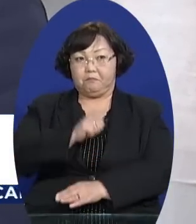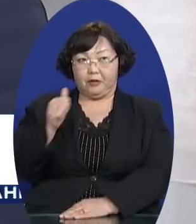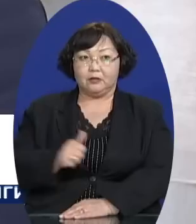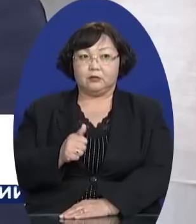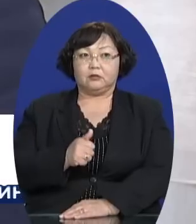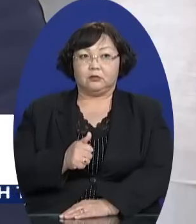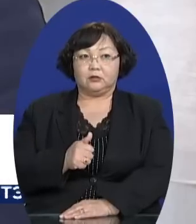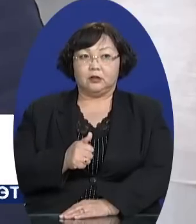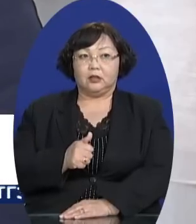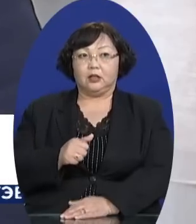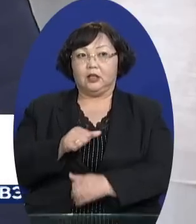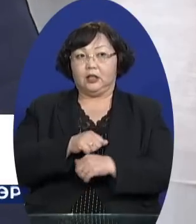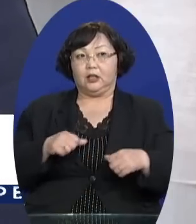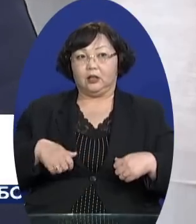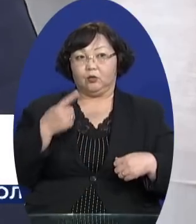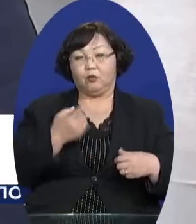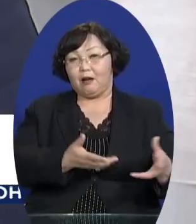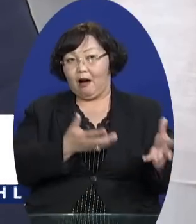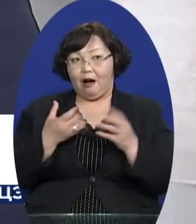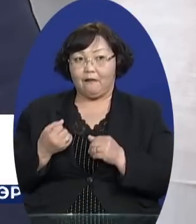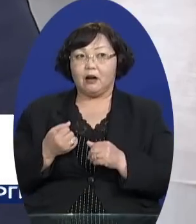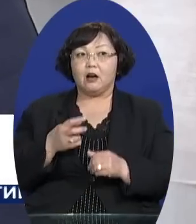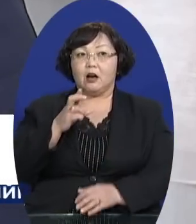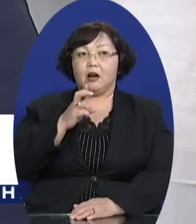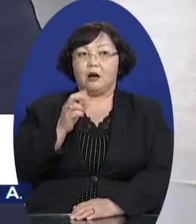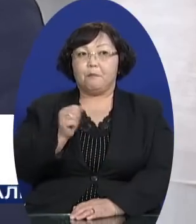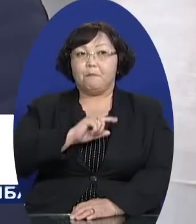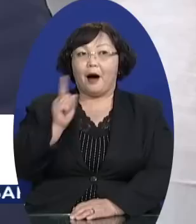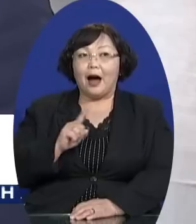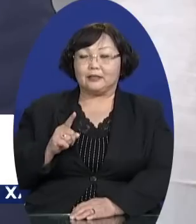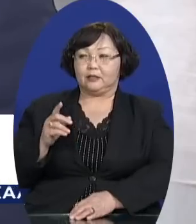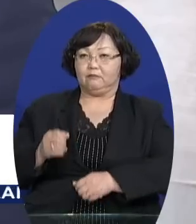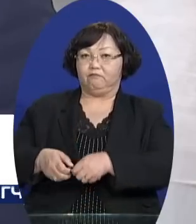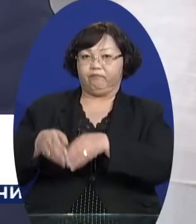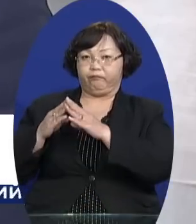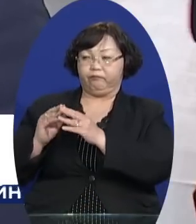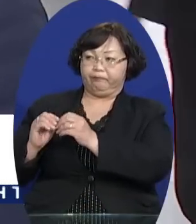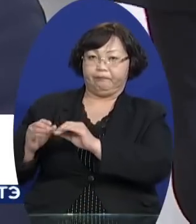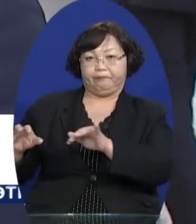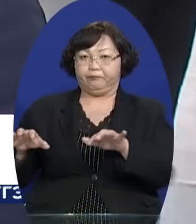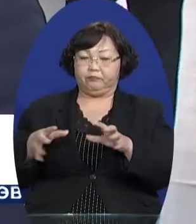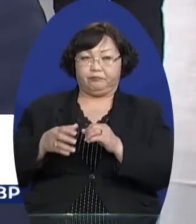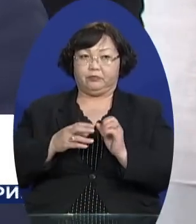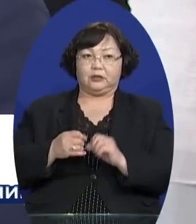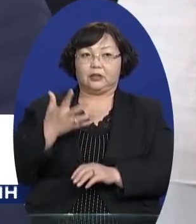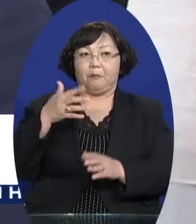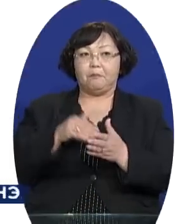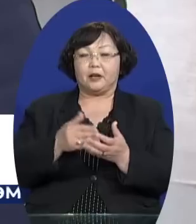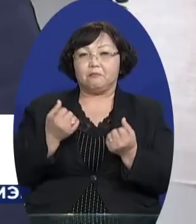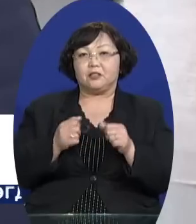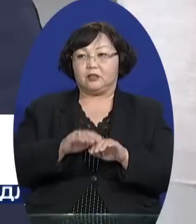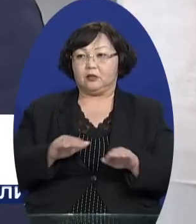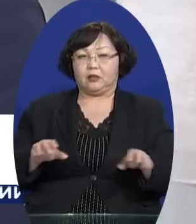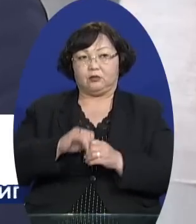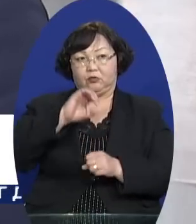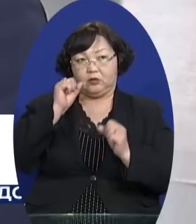хүлээж авах одоо бас бааз маань бас тэнд байгуулагдсан байгаа. А нийтдээ 5000 орчим автомашины зогсоол бас шийдэгдсэн байгаа. 20